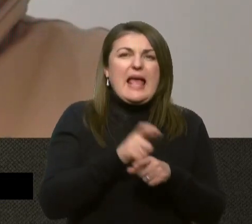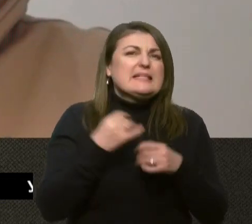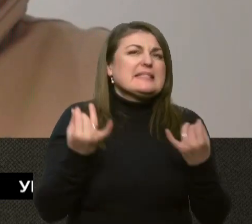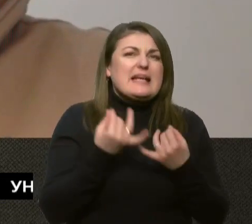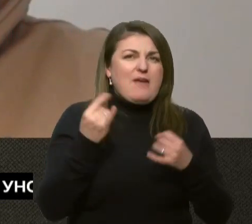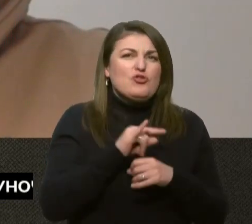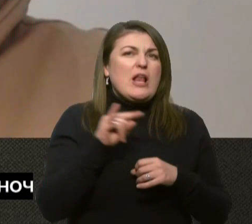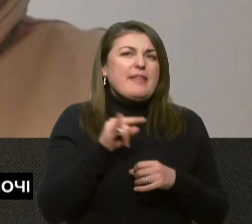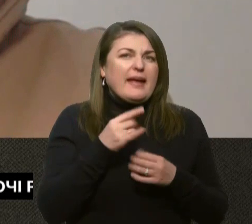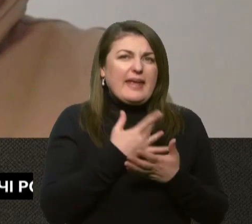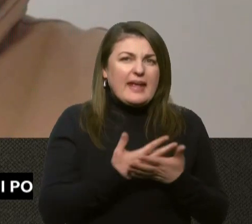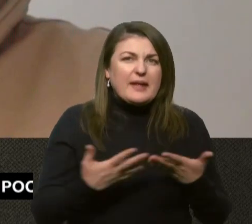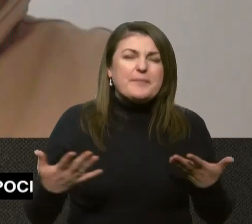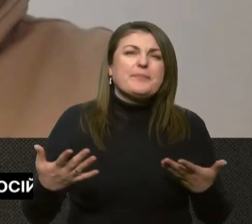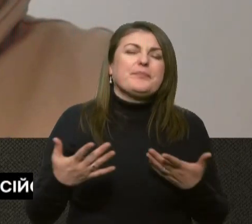найцікавіші літаки